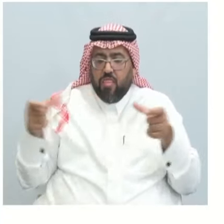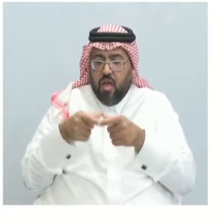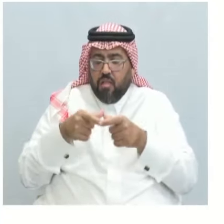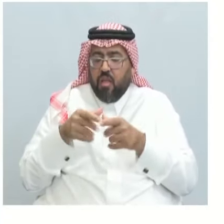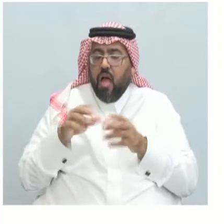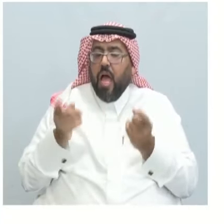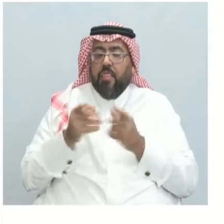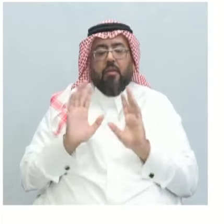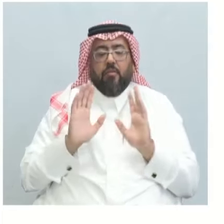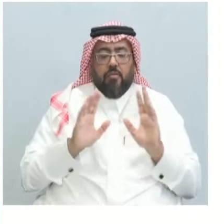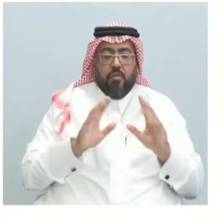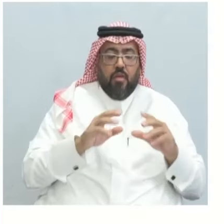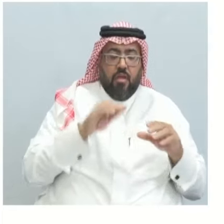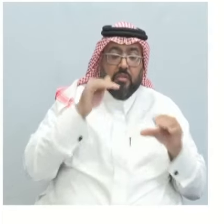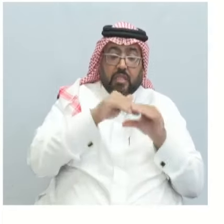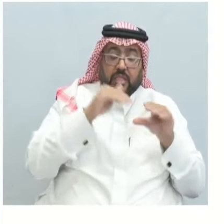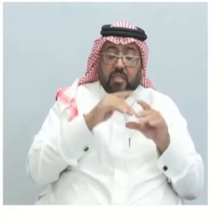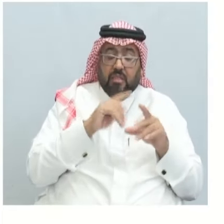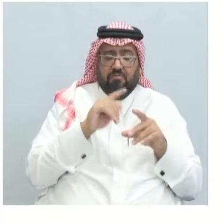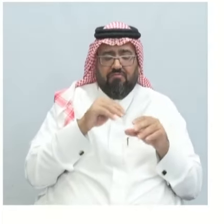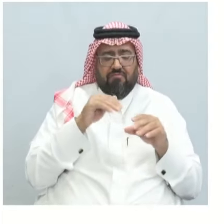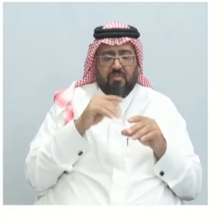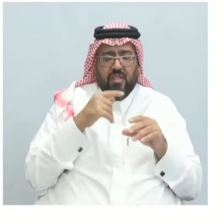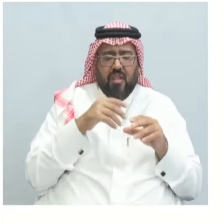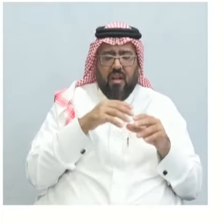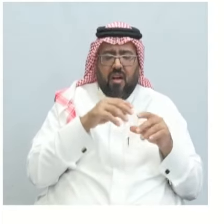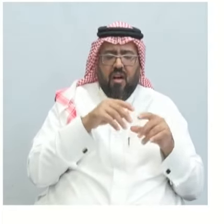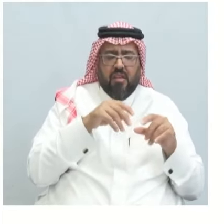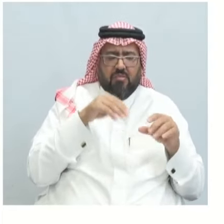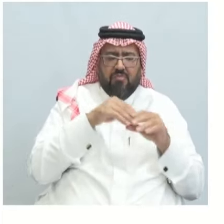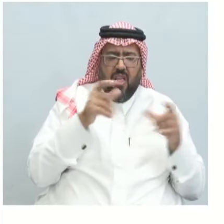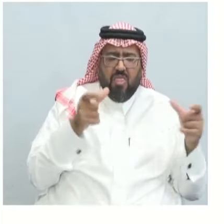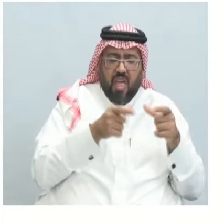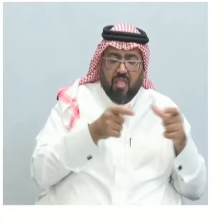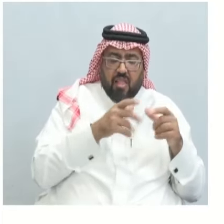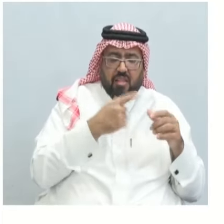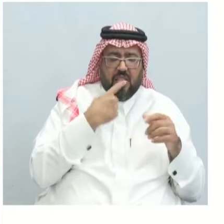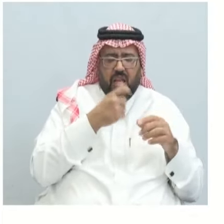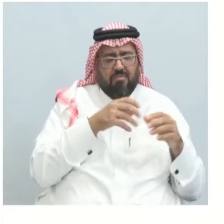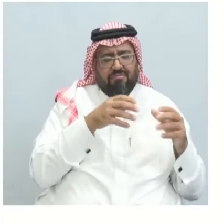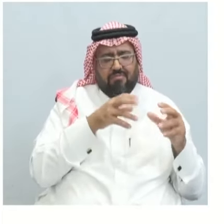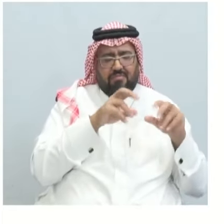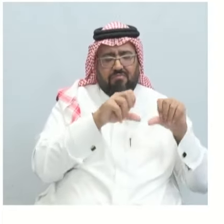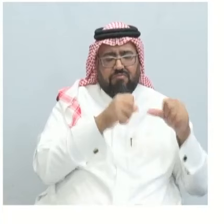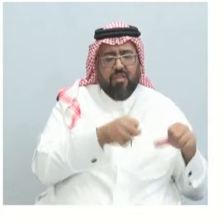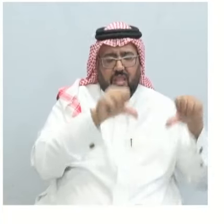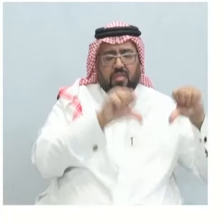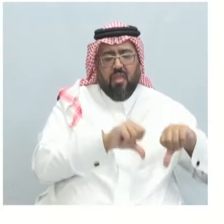الصلبه ذلك بل يمكن ان تتضرر من جراء ذلك